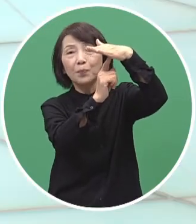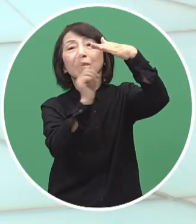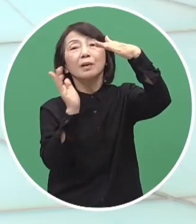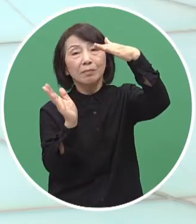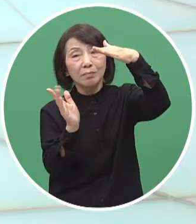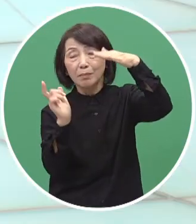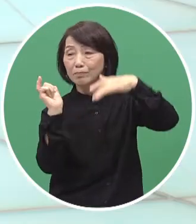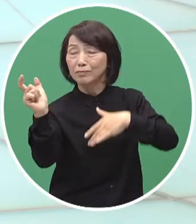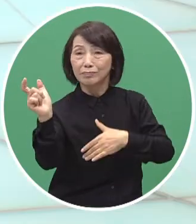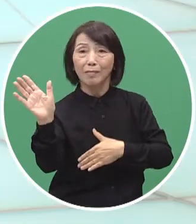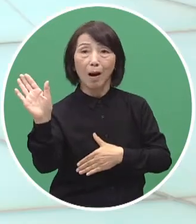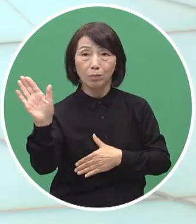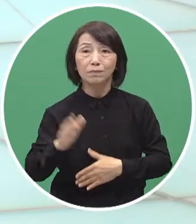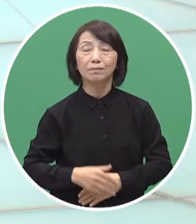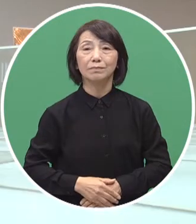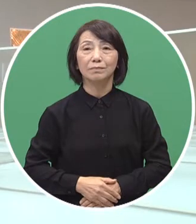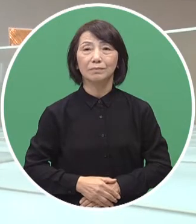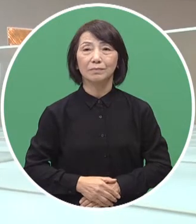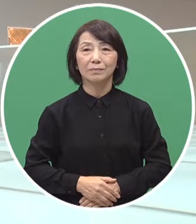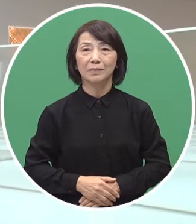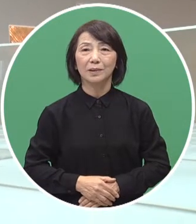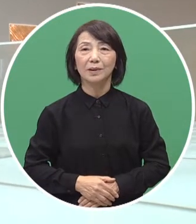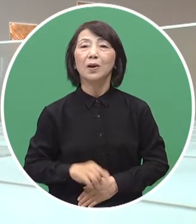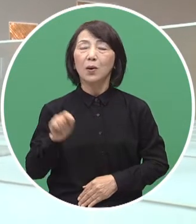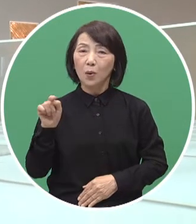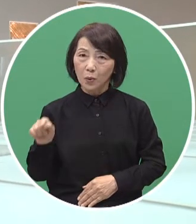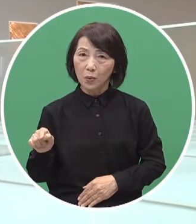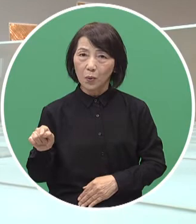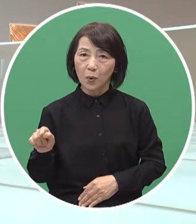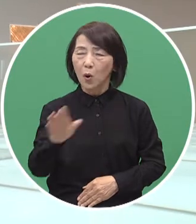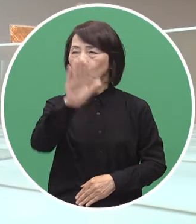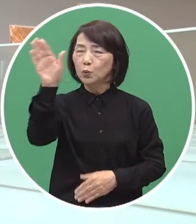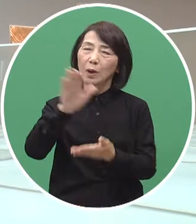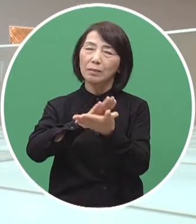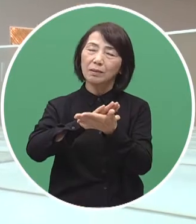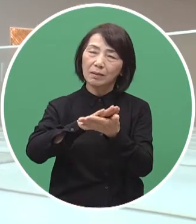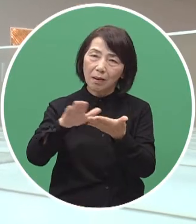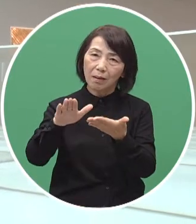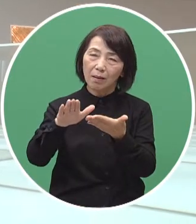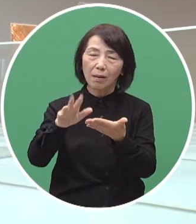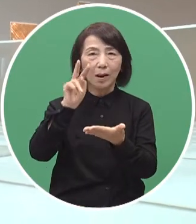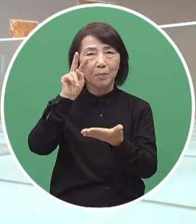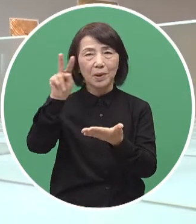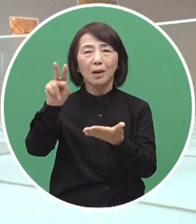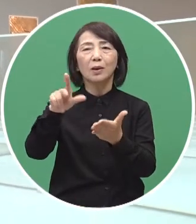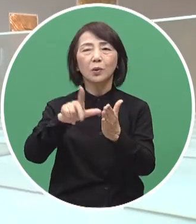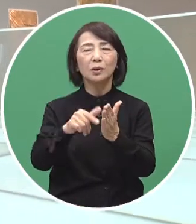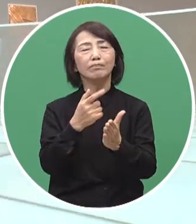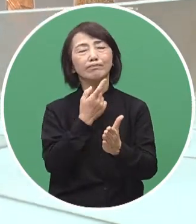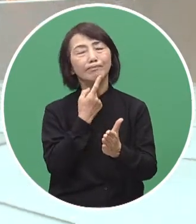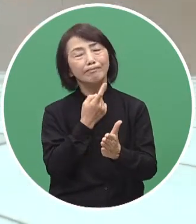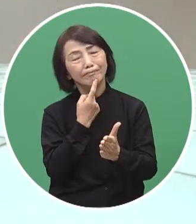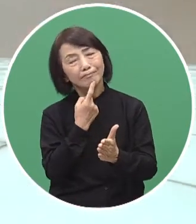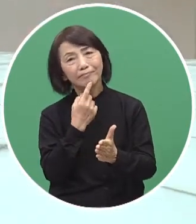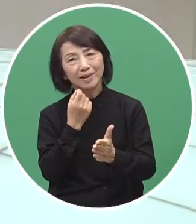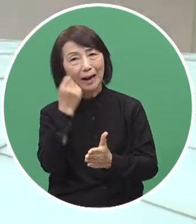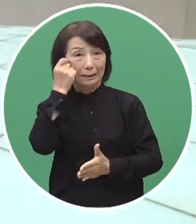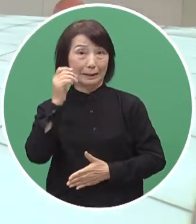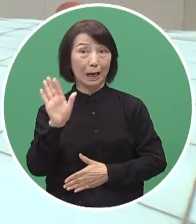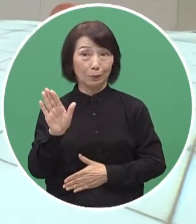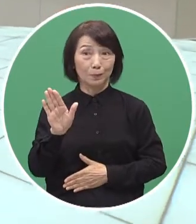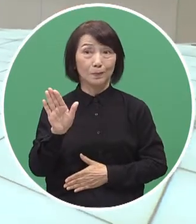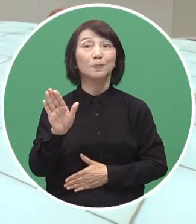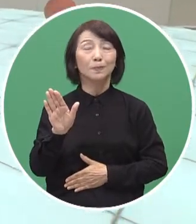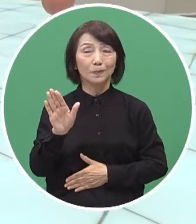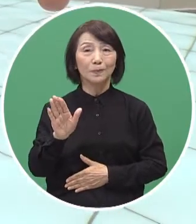でこの保たれてると。それでここちょうどこの空間が綺麗で、見た目やっぱり不思議な感じがする